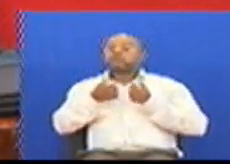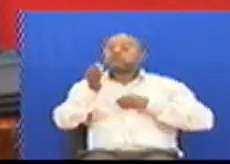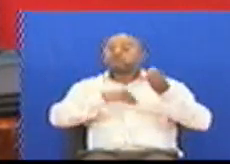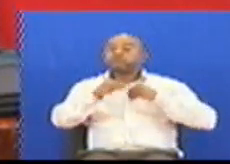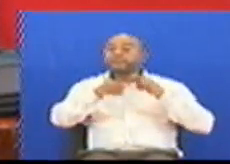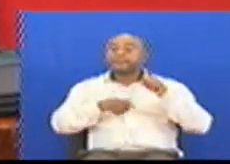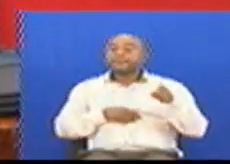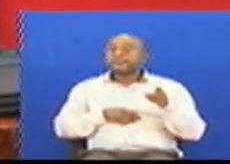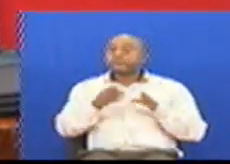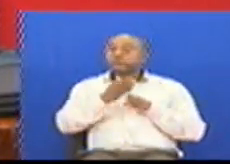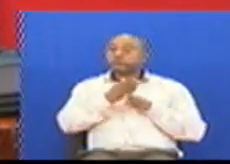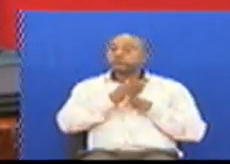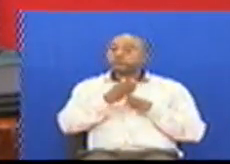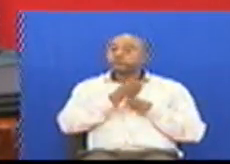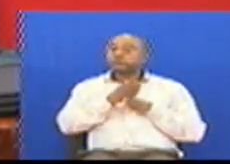inahusiana na